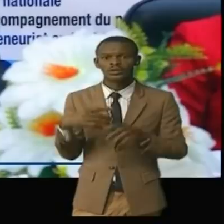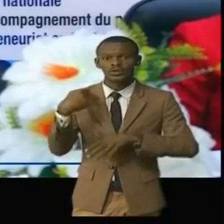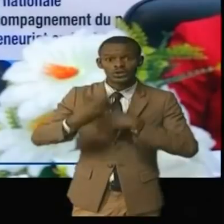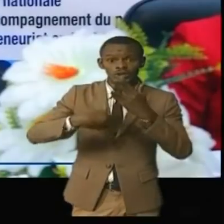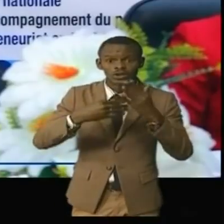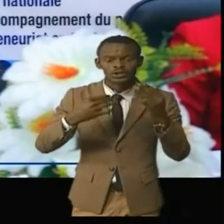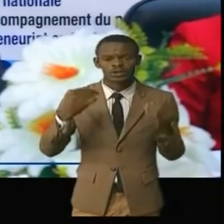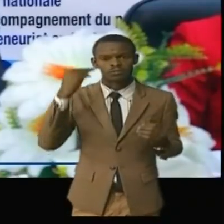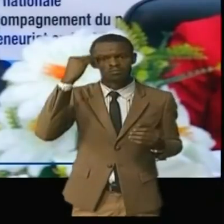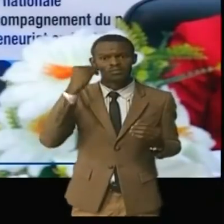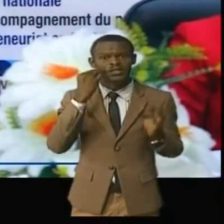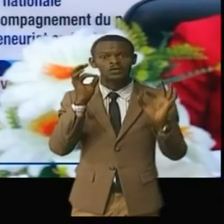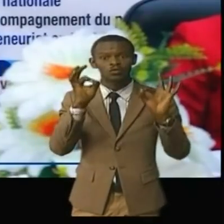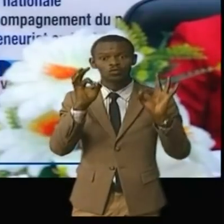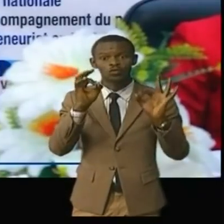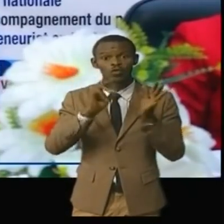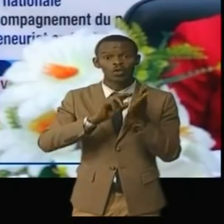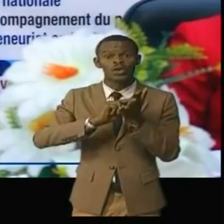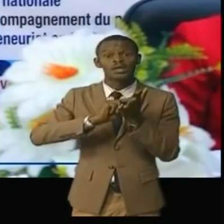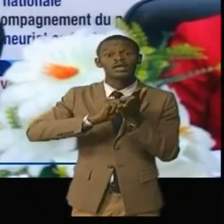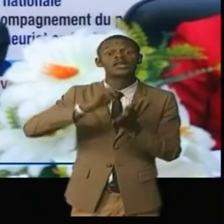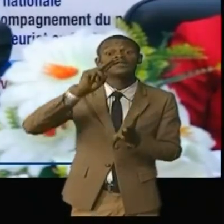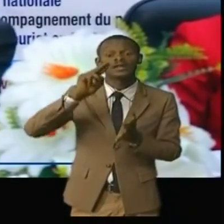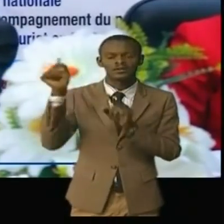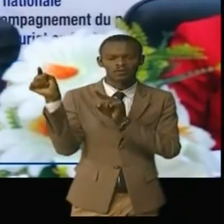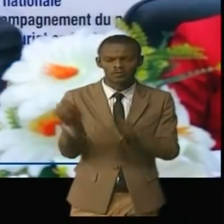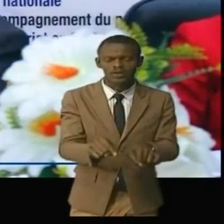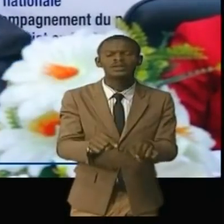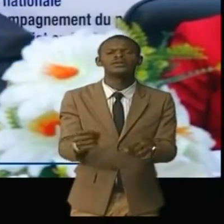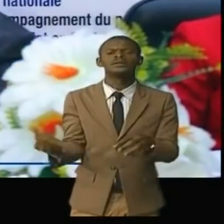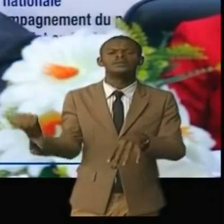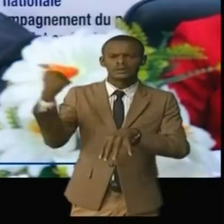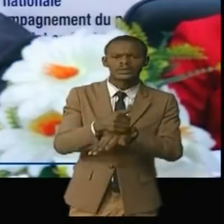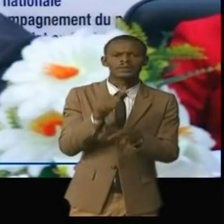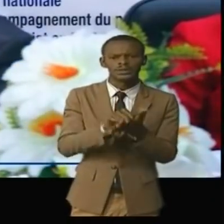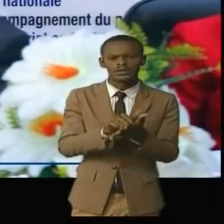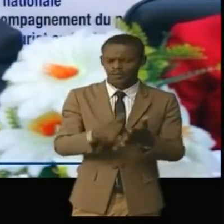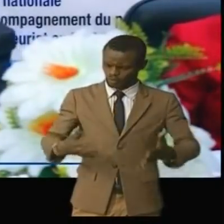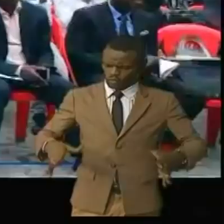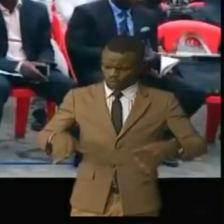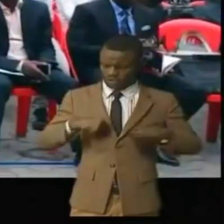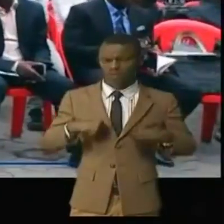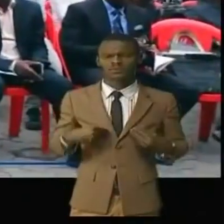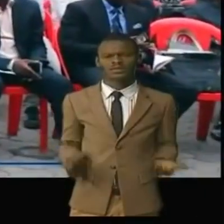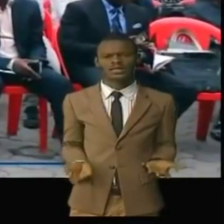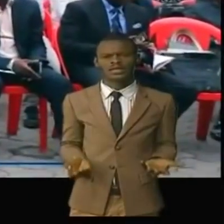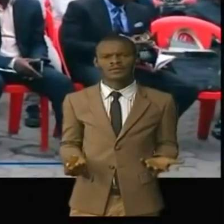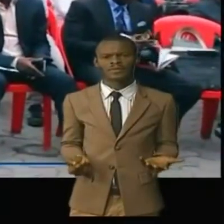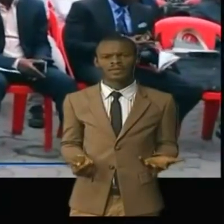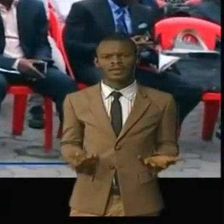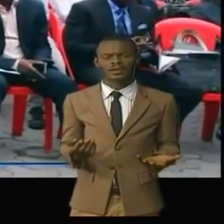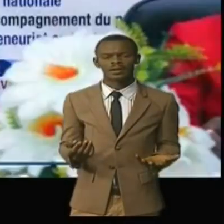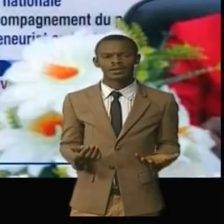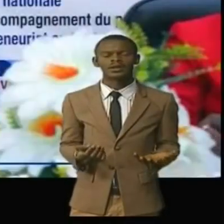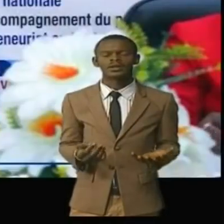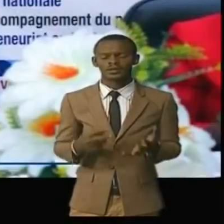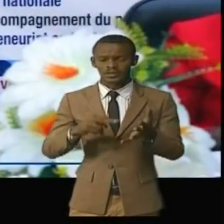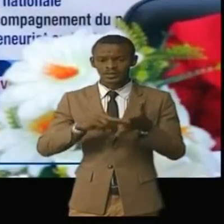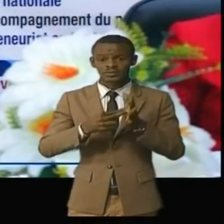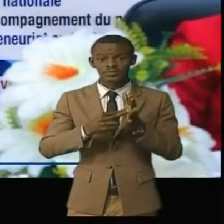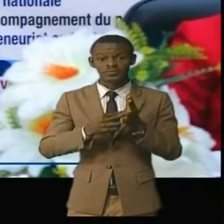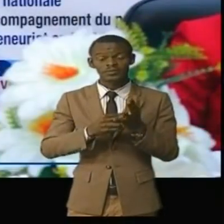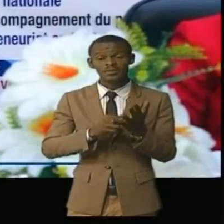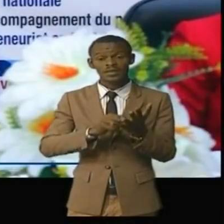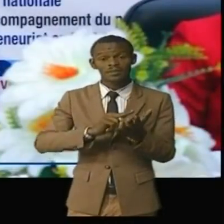contenter seulement de 3 universités, on a dit maintenant, il faut plusieurs universités. Parmi les 20 universités du